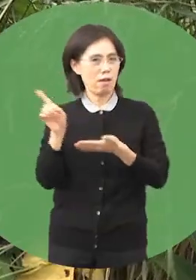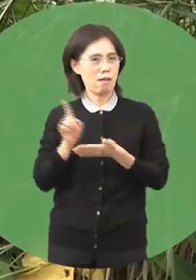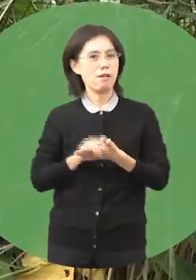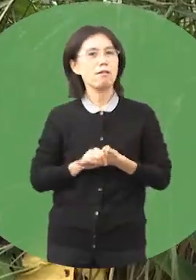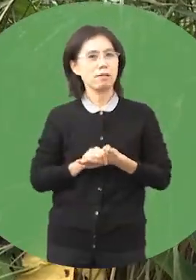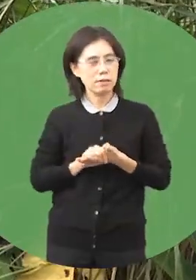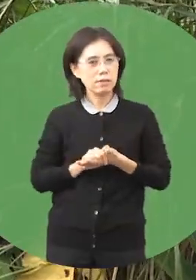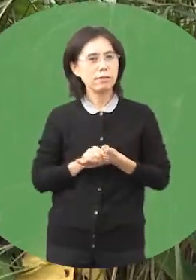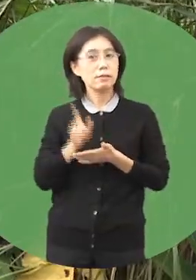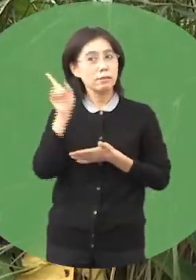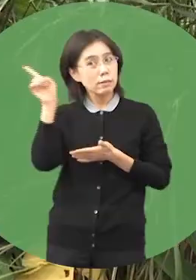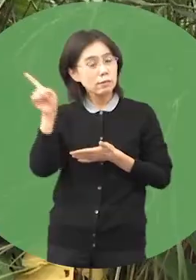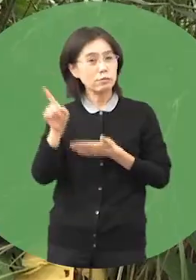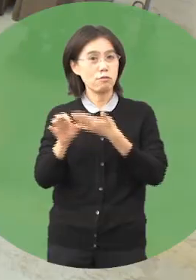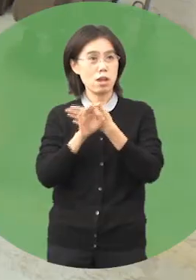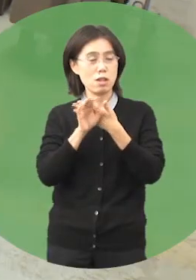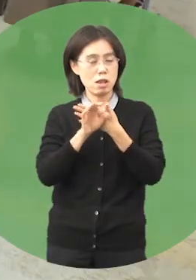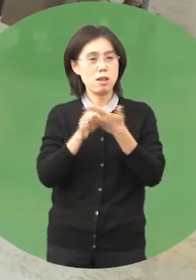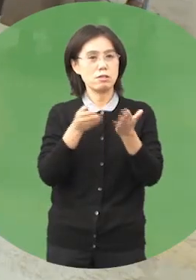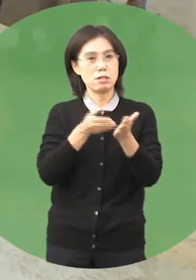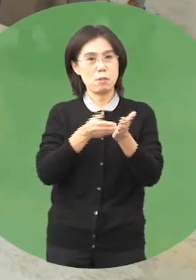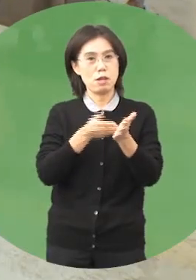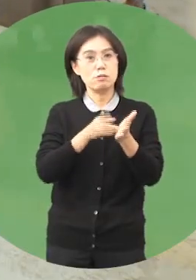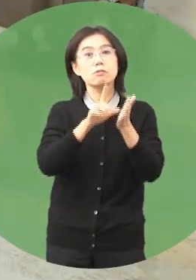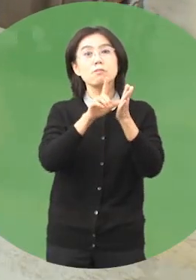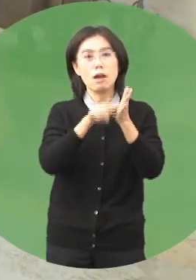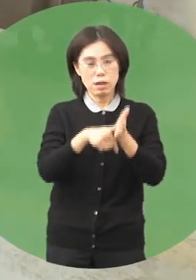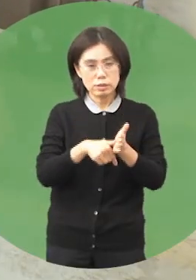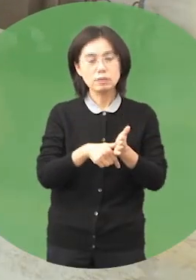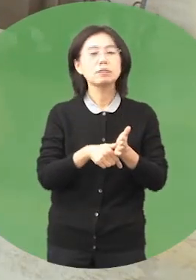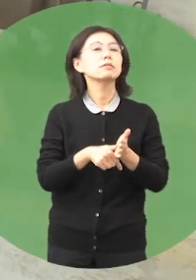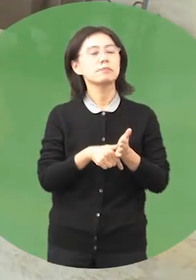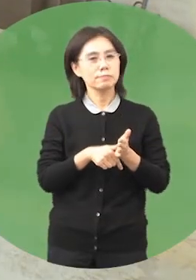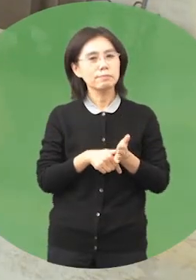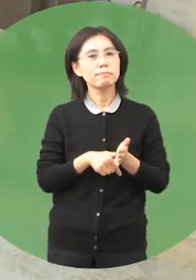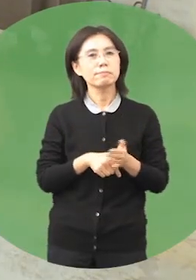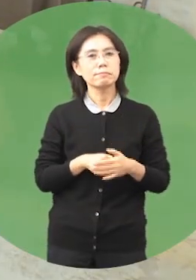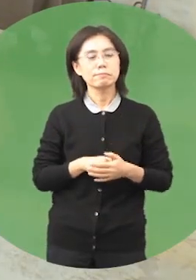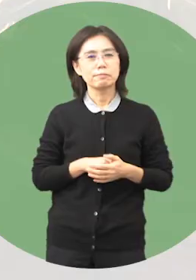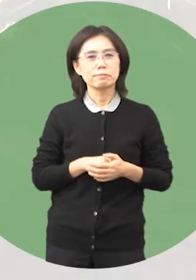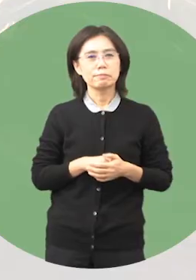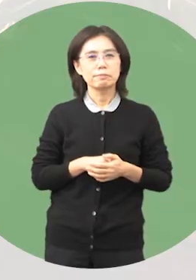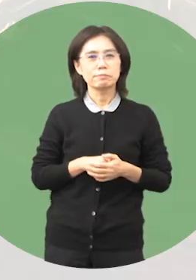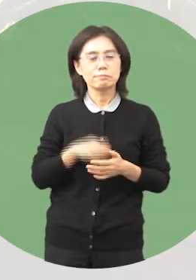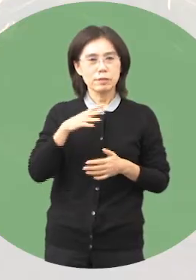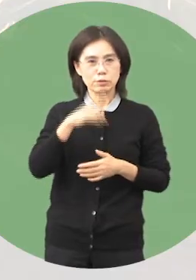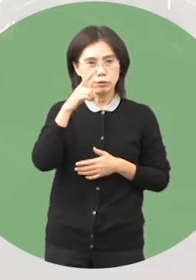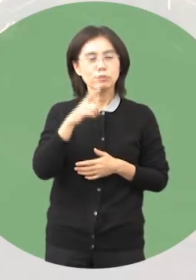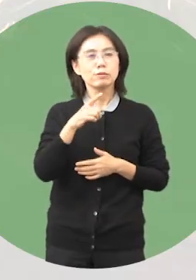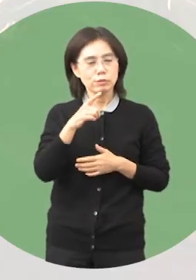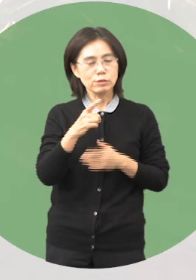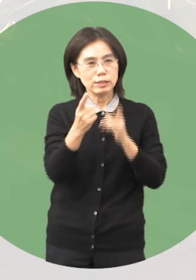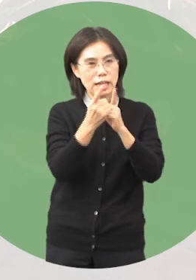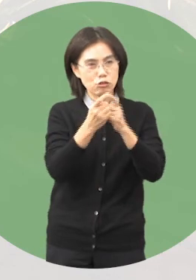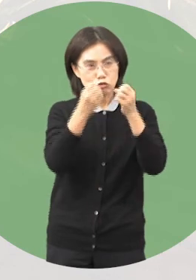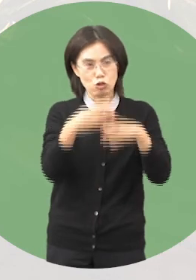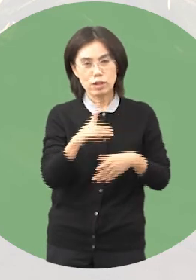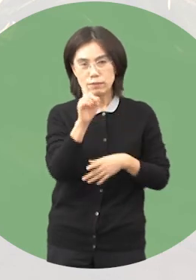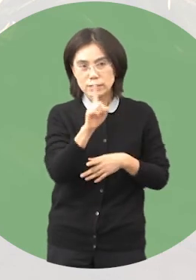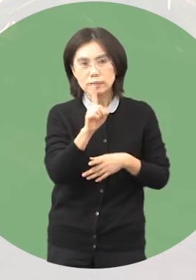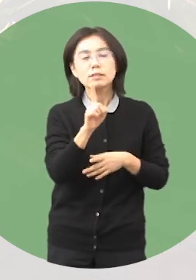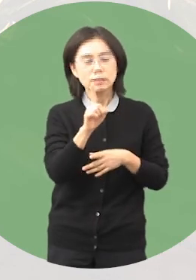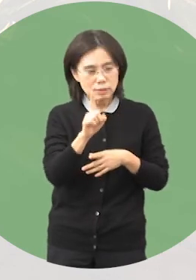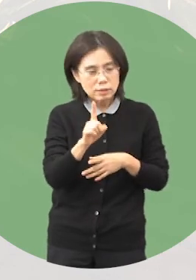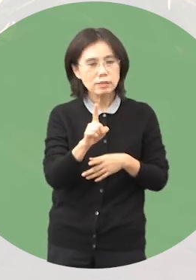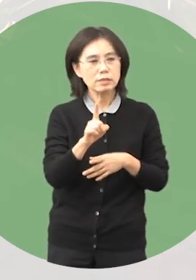ーモアさんの事例に合わせて経営革新計画について説明しますと、まず対象となるのは1期以